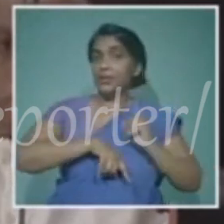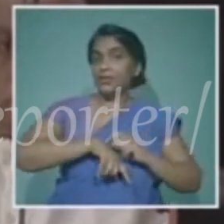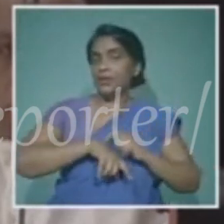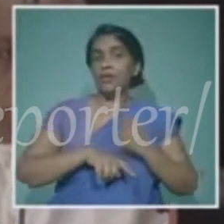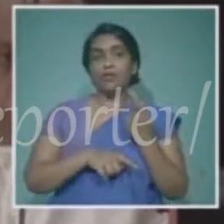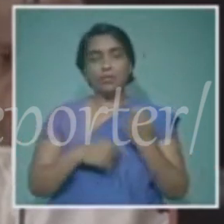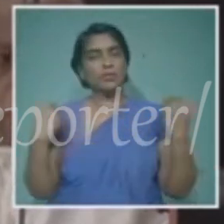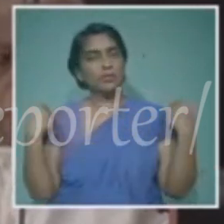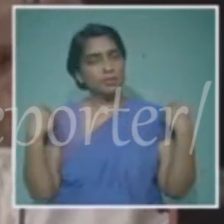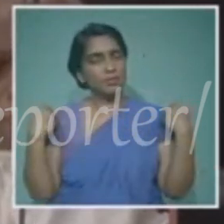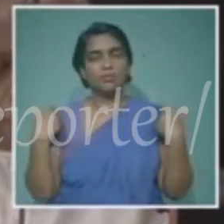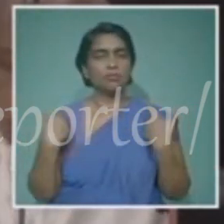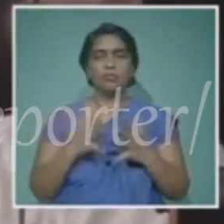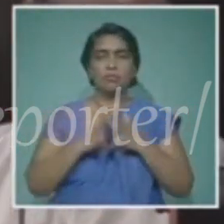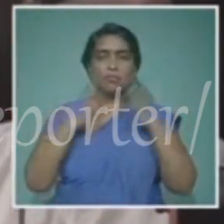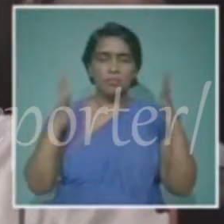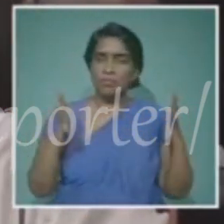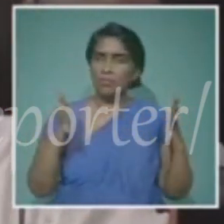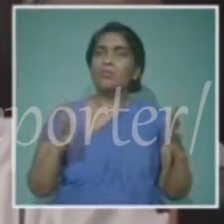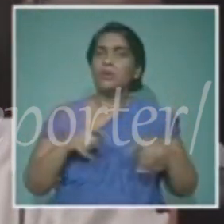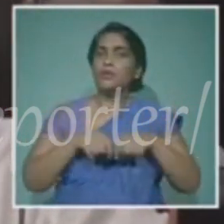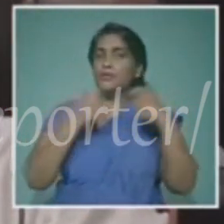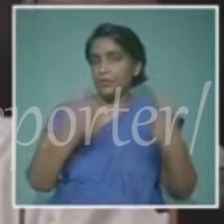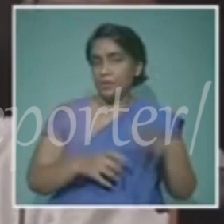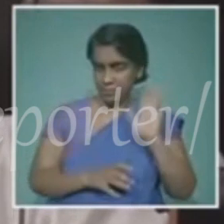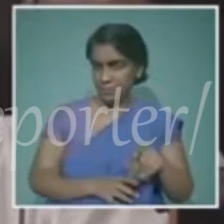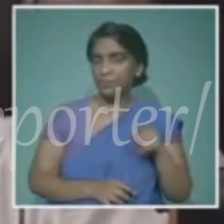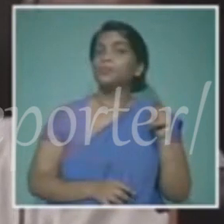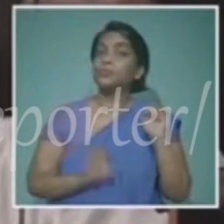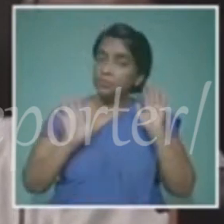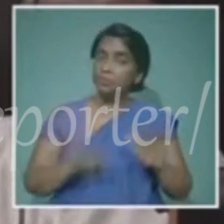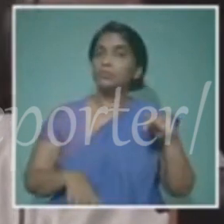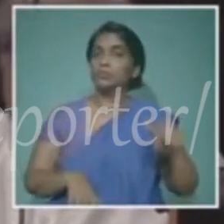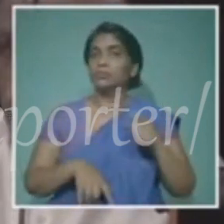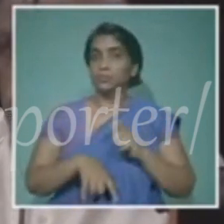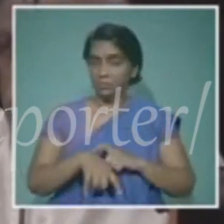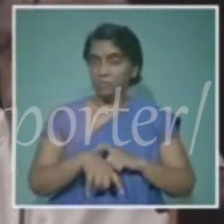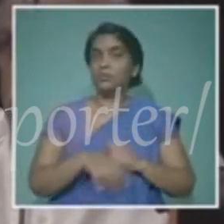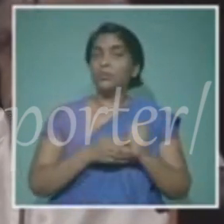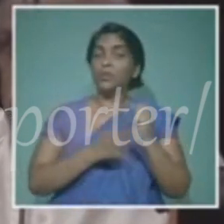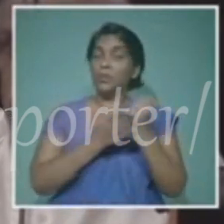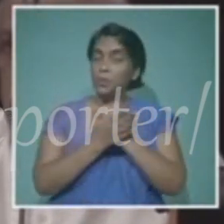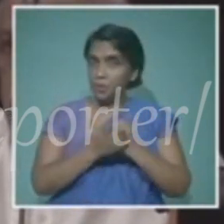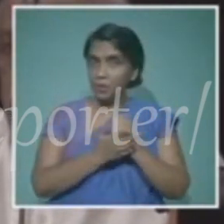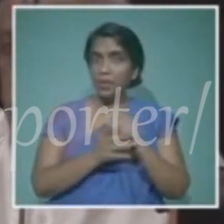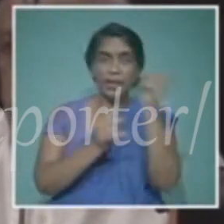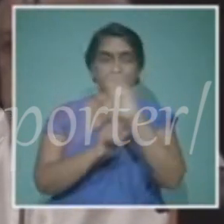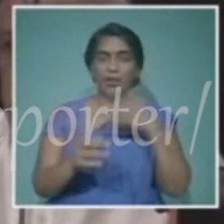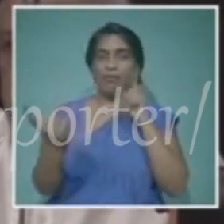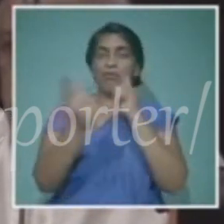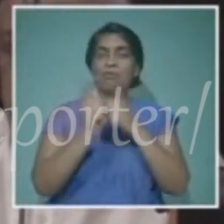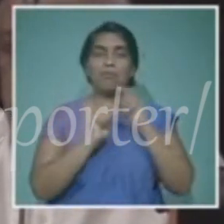මුදල් සහ ශ්‍රමය නොසෑහෙනසේ වැය කරන්නට සිදුවෙනවා. නමුත් මේ අවස්ථාවේ ඒ සියලු දෙනා එකම